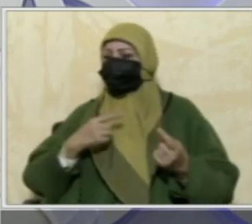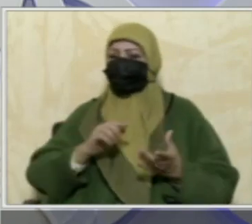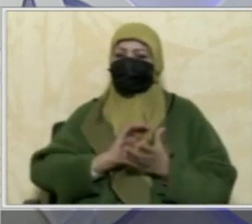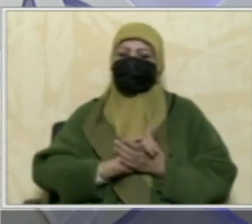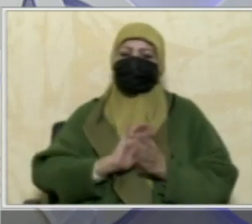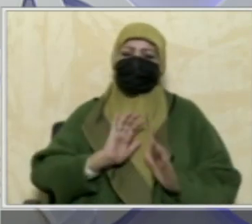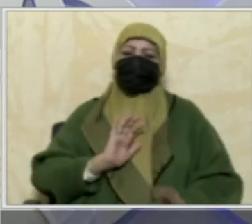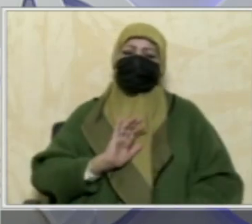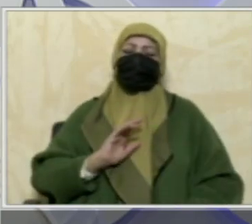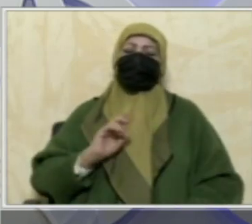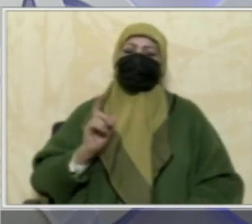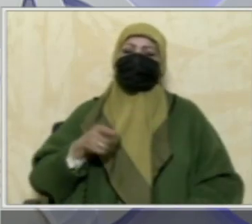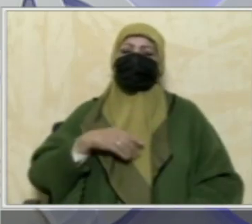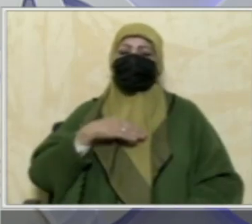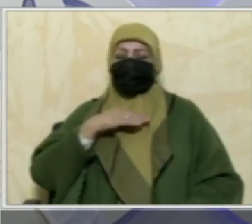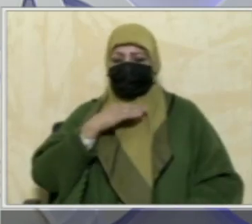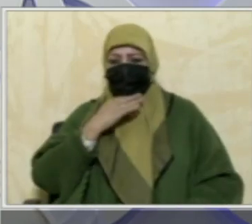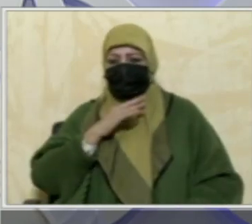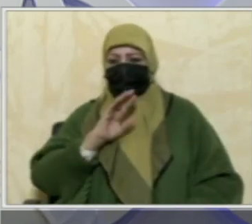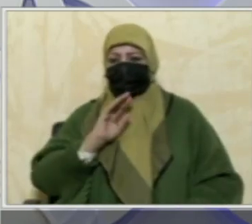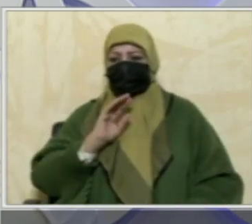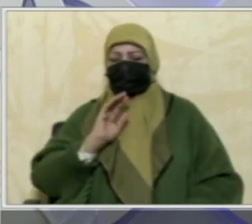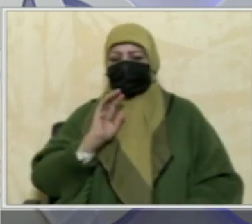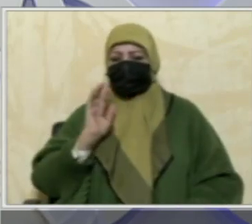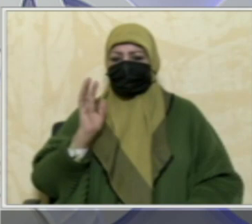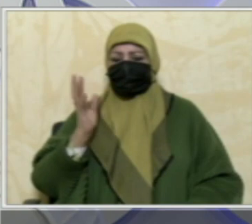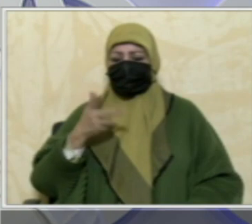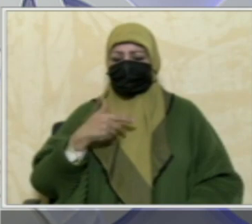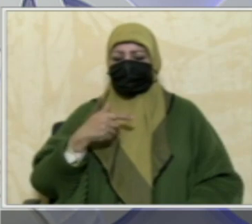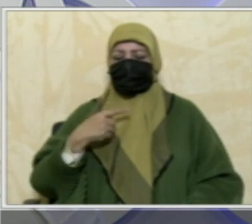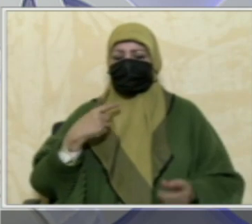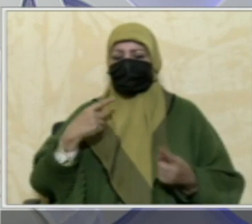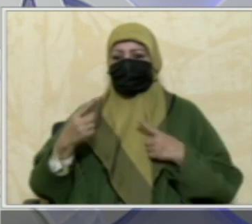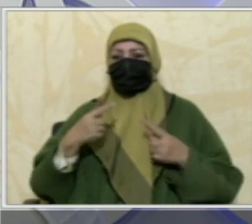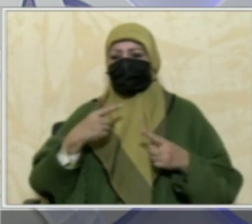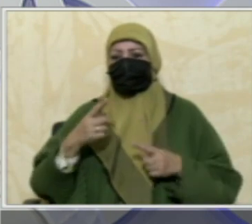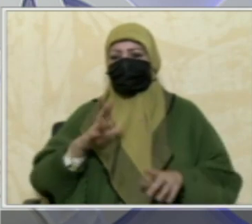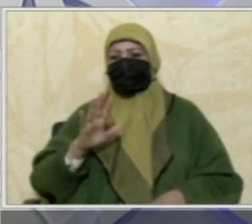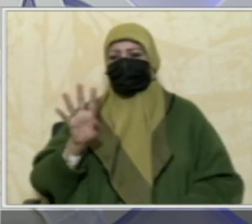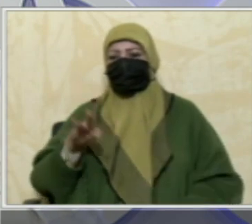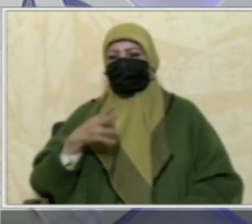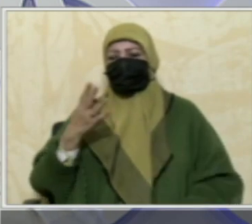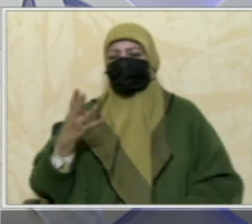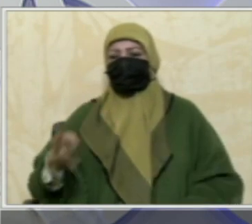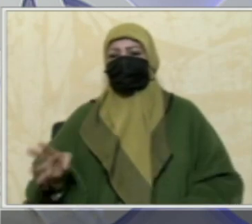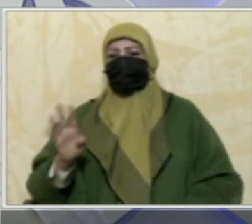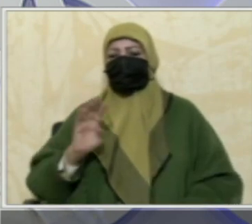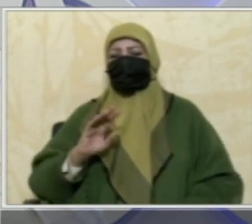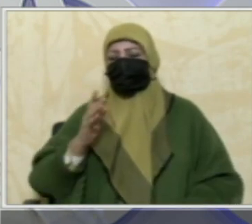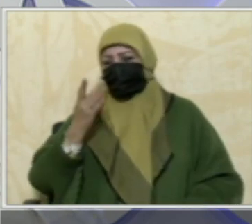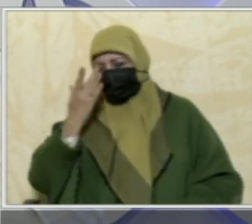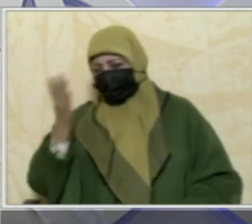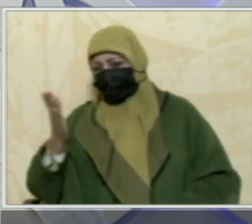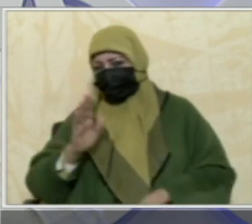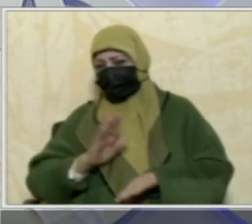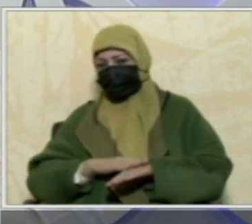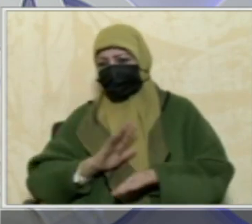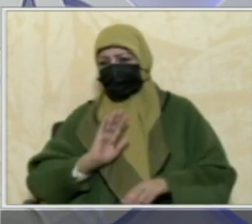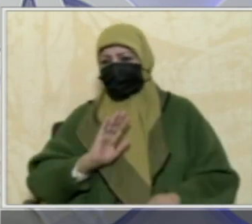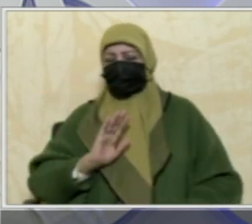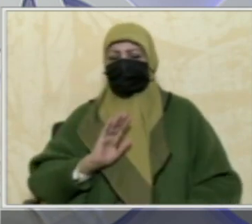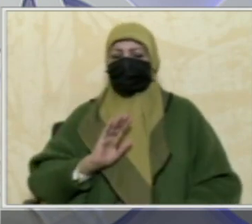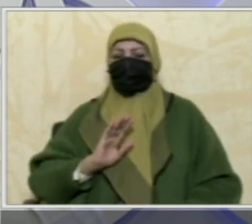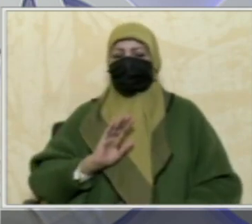والجاه ايضا على الصحيح لا يجوز اخذ الاجره عليه كما قالوا القرد والضمان رفق الجاه